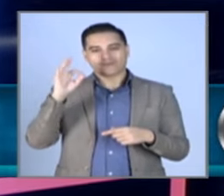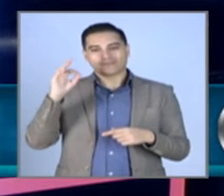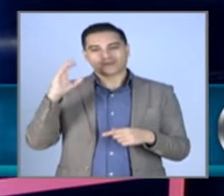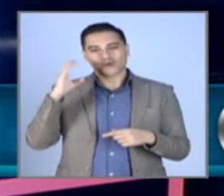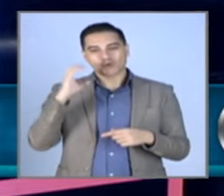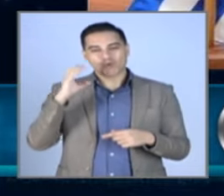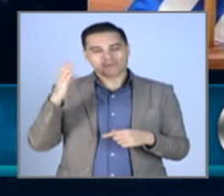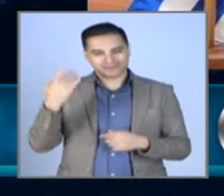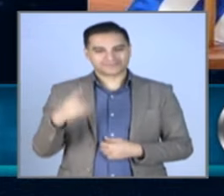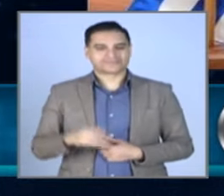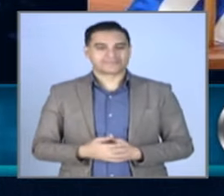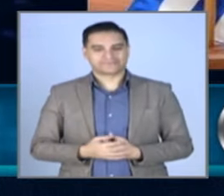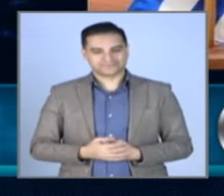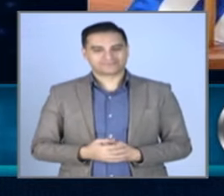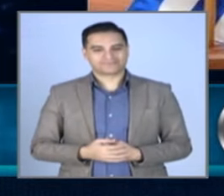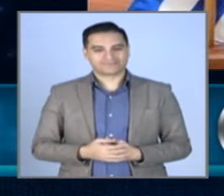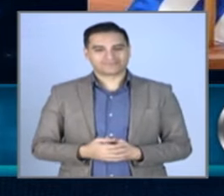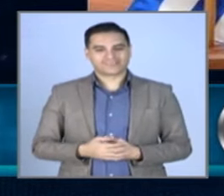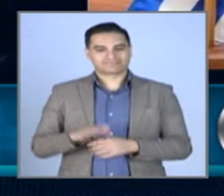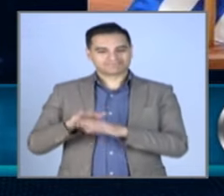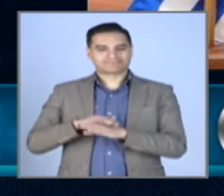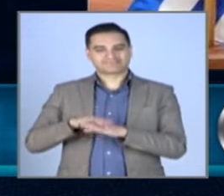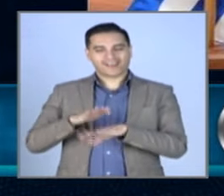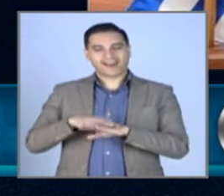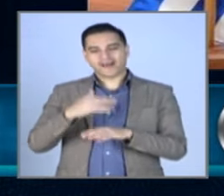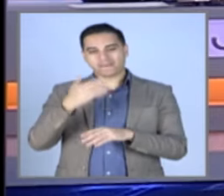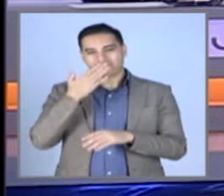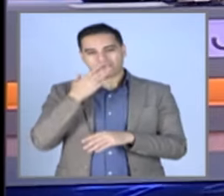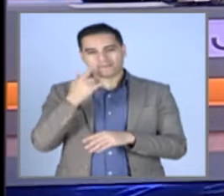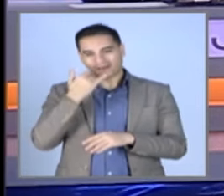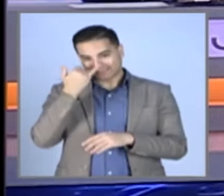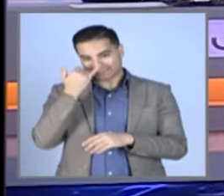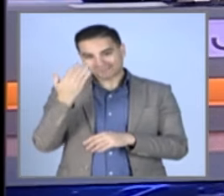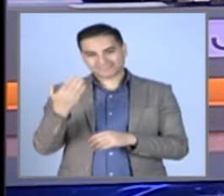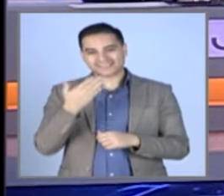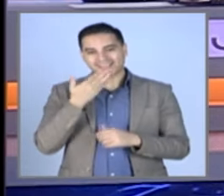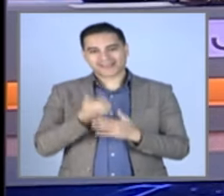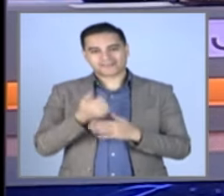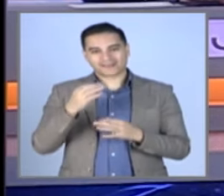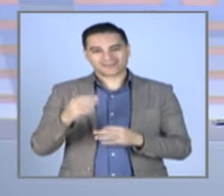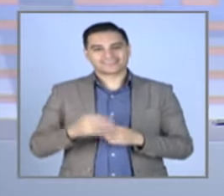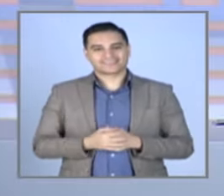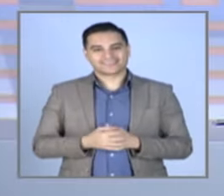جميل جدا الطبطبة اللي انت بتطبطبها على باباك دي، جميلة جدا،